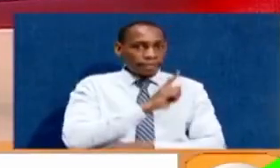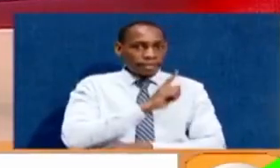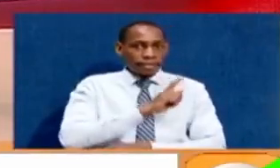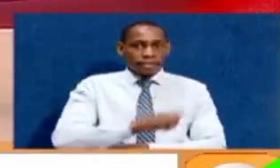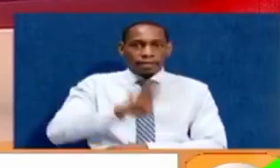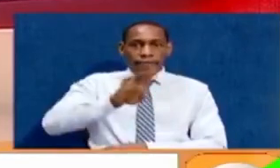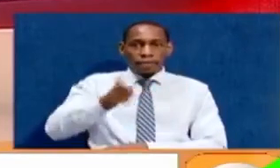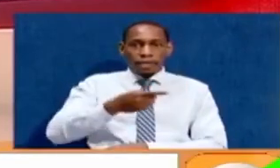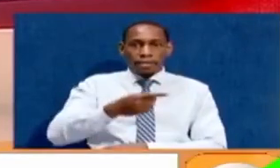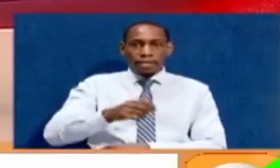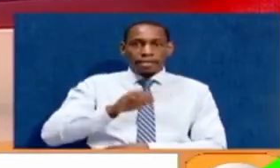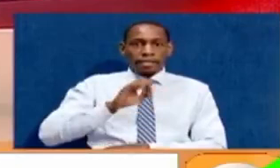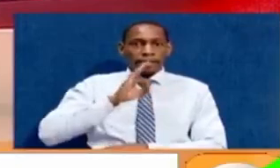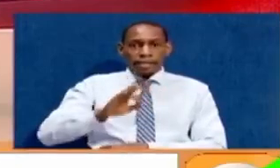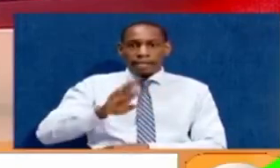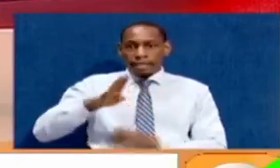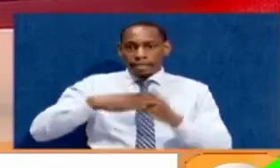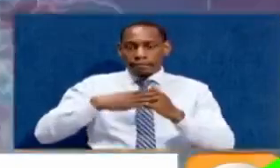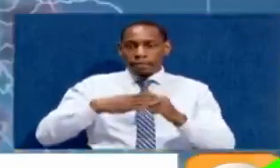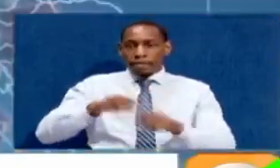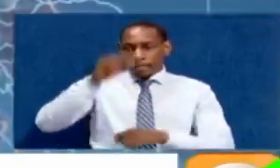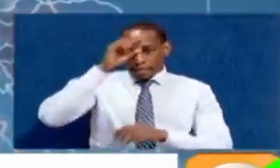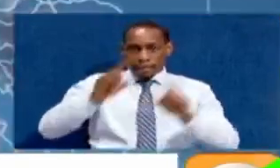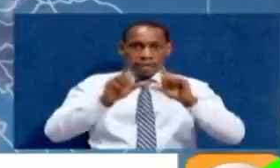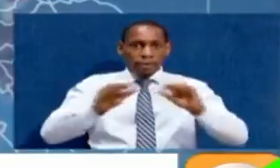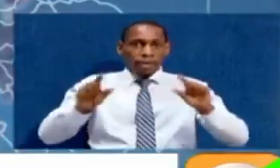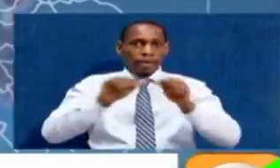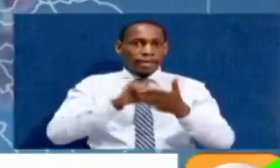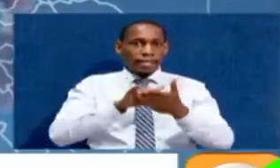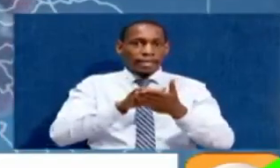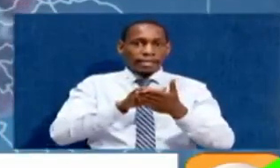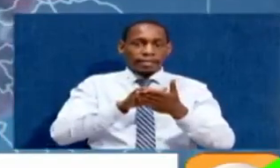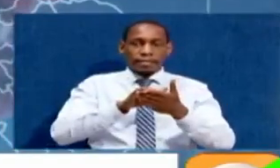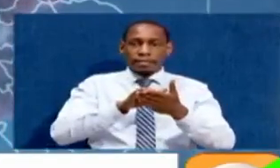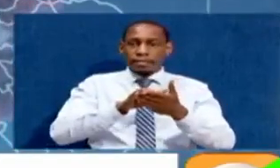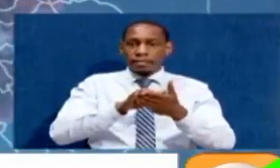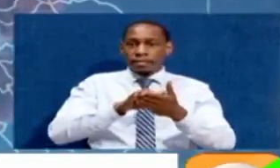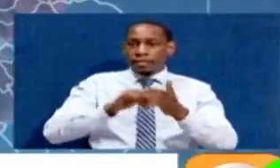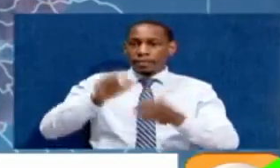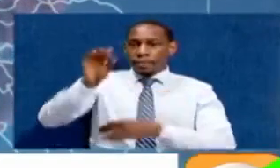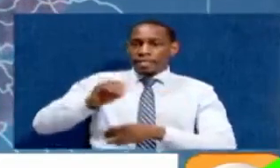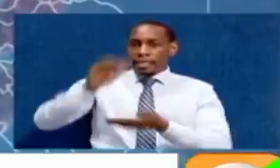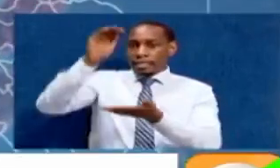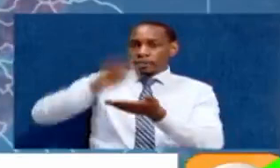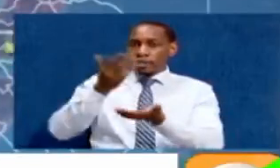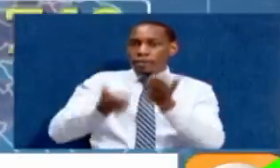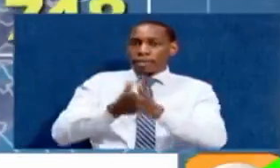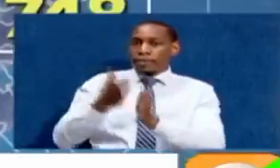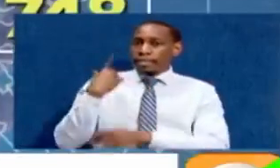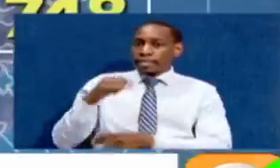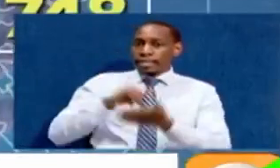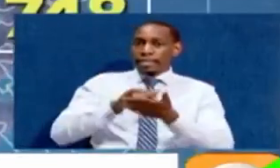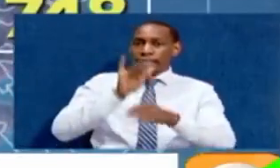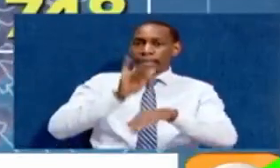zikiwa 4342. Serikali imesema maambukizi hayo yamepungua hadi asilimia 7.4 ikilinganishwa na hapo jana